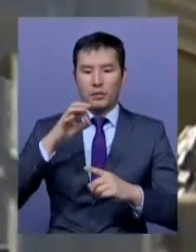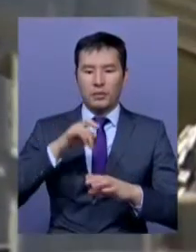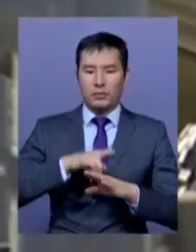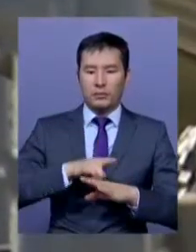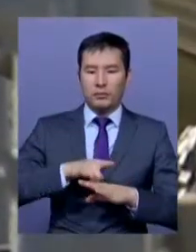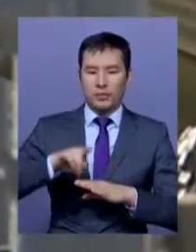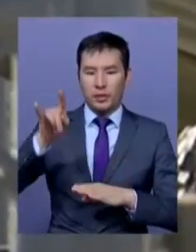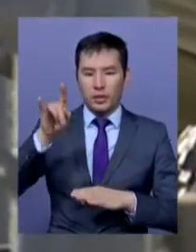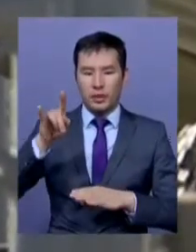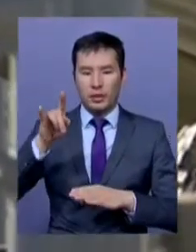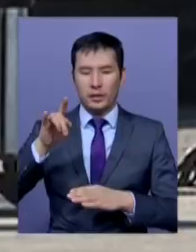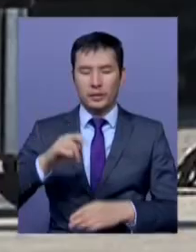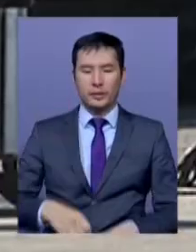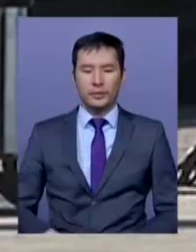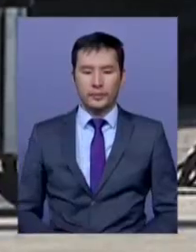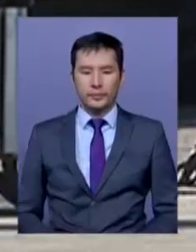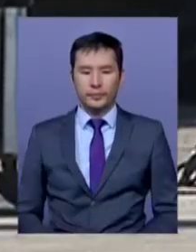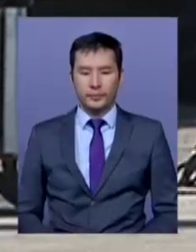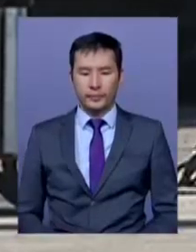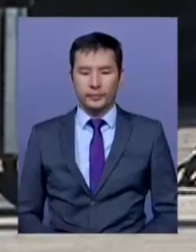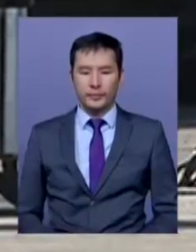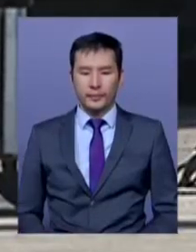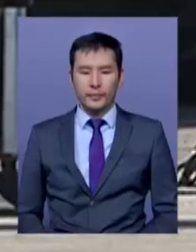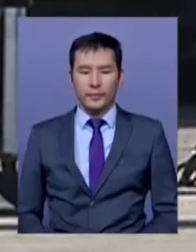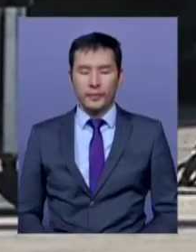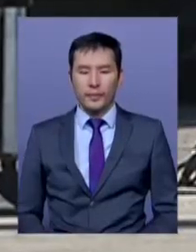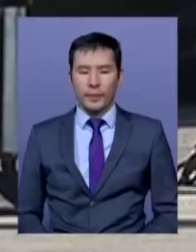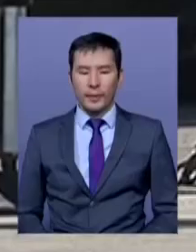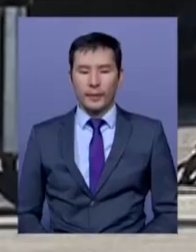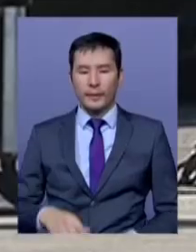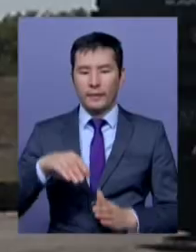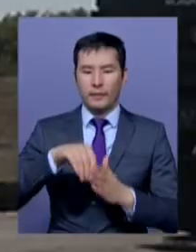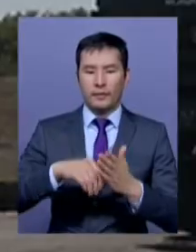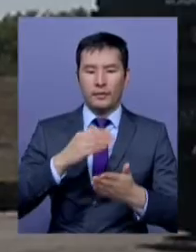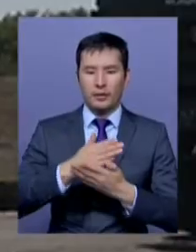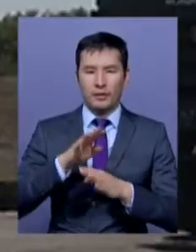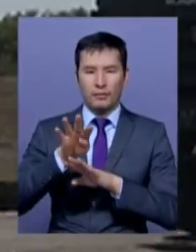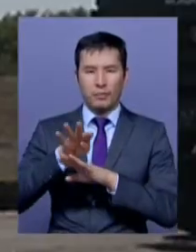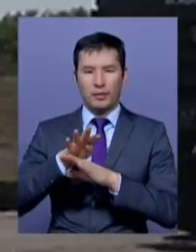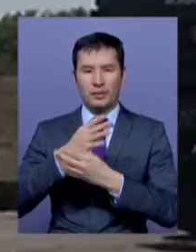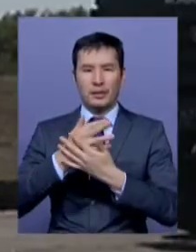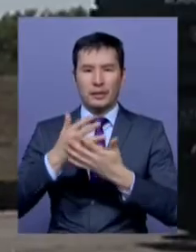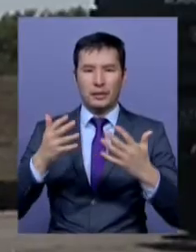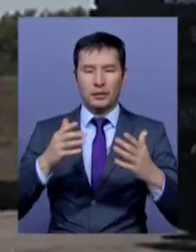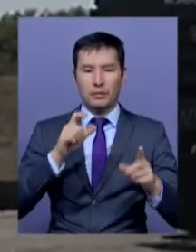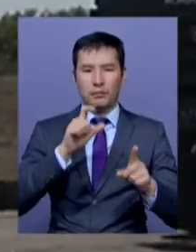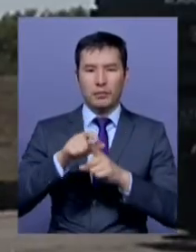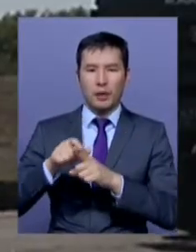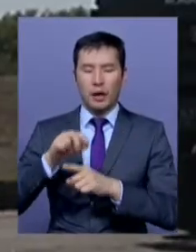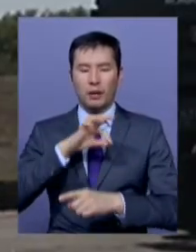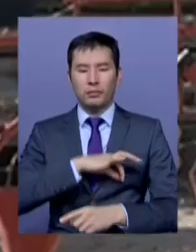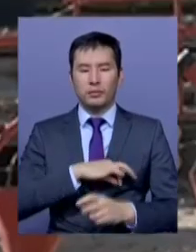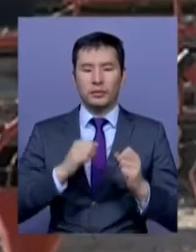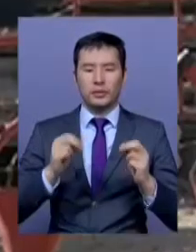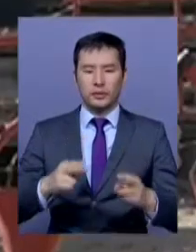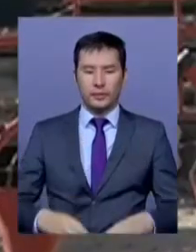алаңдарында басқарылмайтын авиациялық зымырандарды тексеріп, зеңбіректерге арналған оқ-дәрілер мен жарылғыш заттарды қолдануды үйренді. Впервые